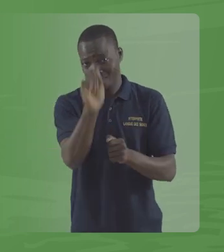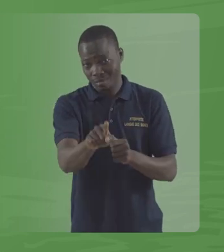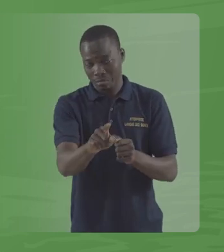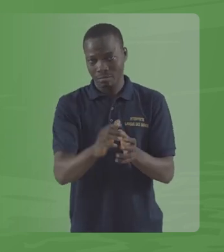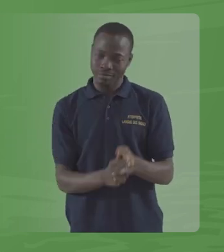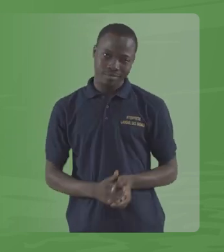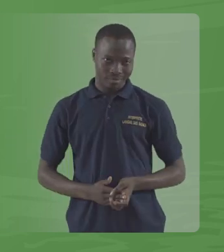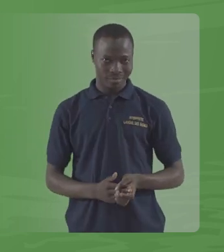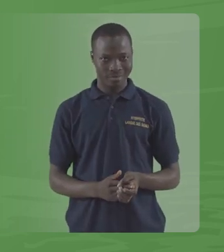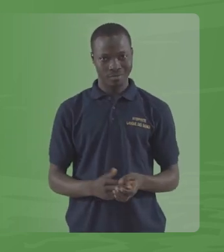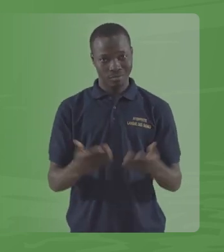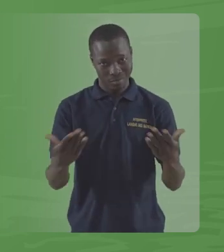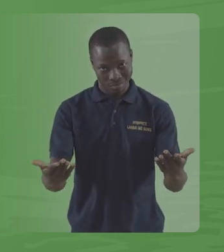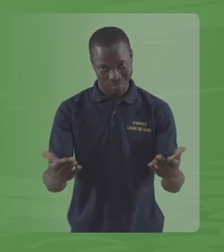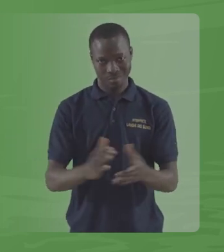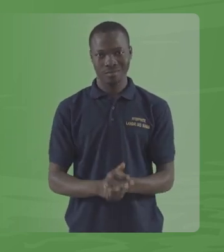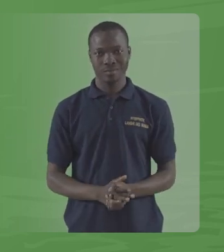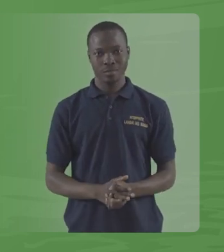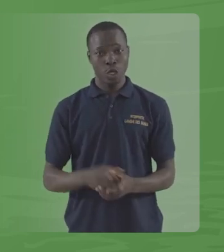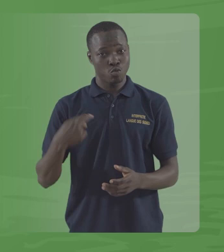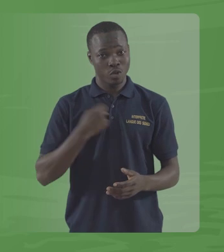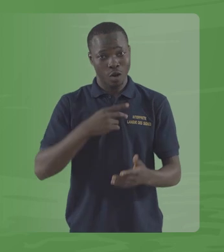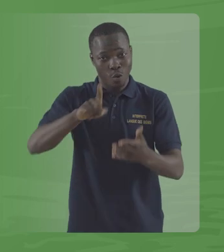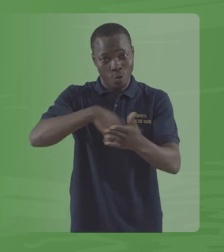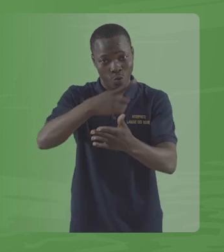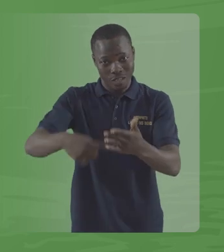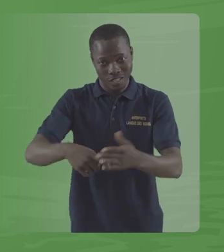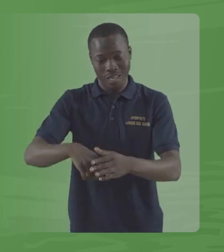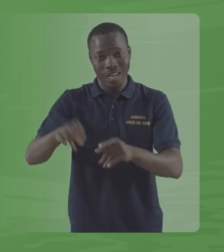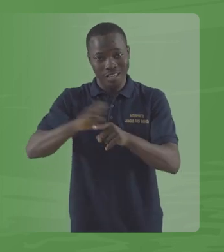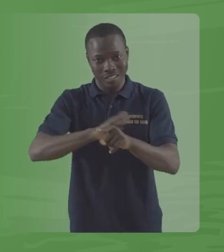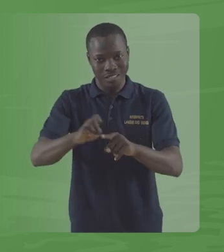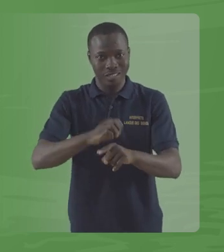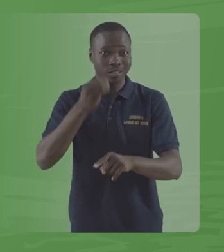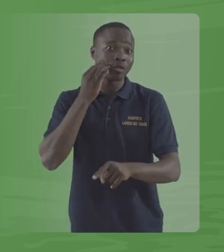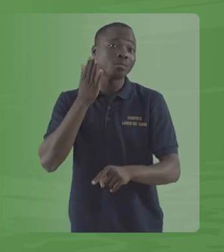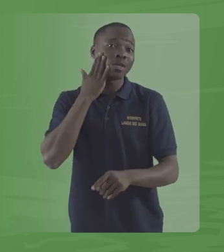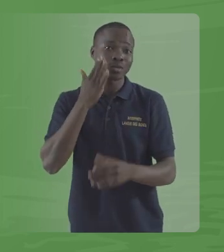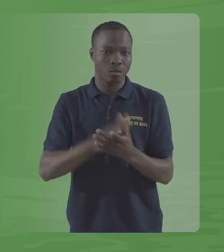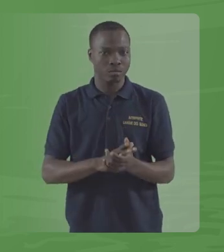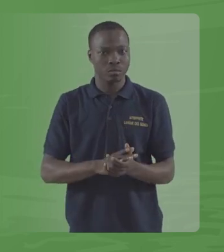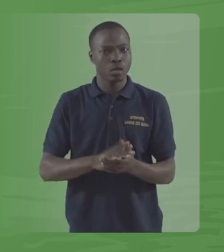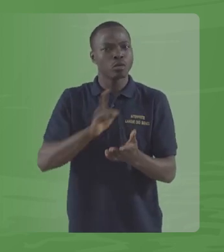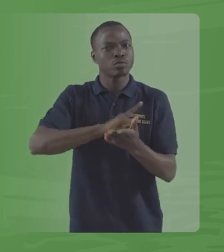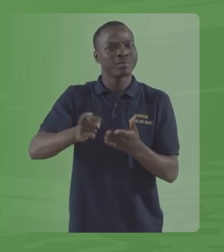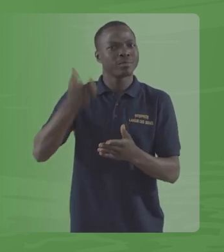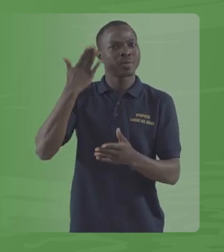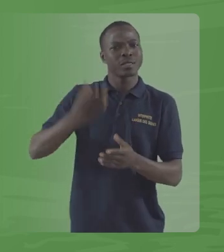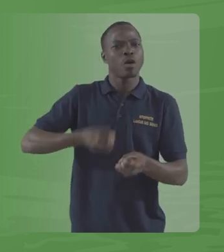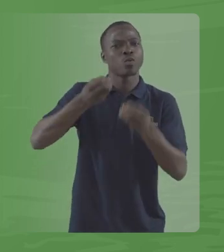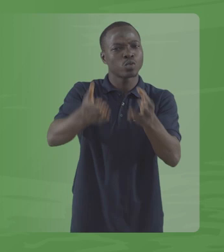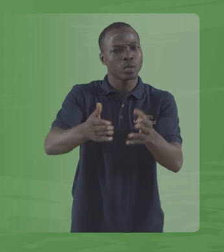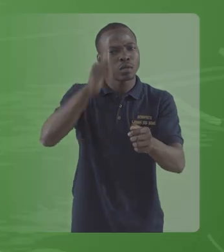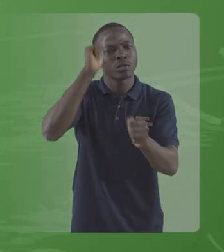Ainsi donc, nous allons corriger l'exercice de maison que nous avions donné la